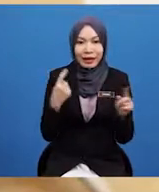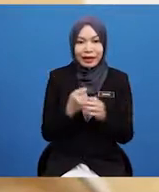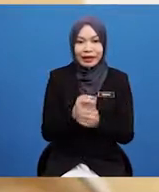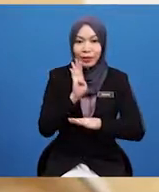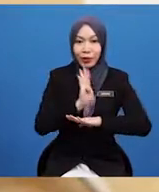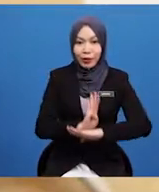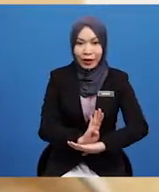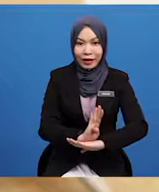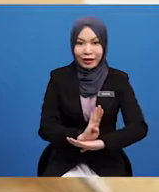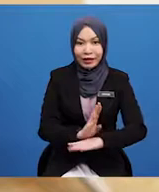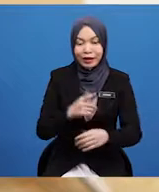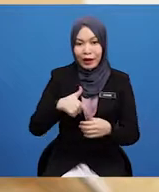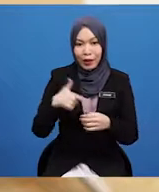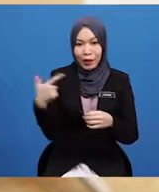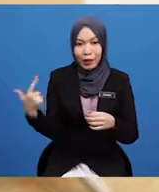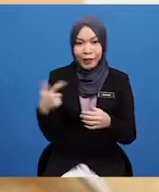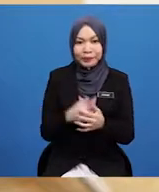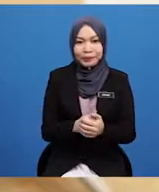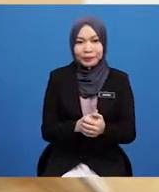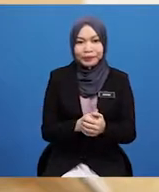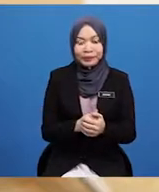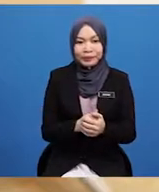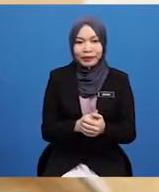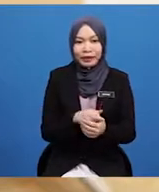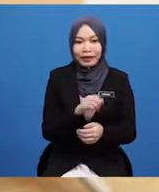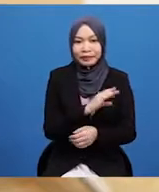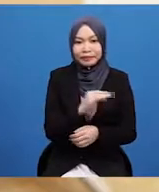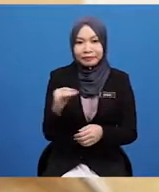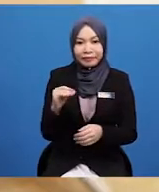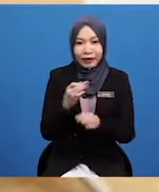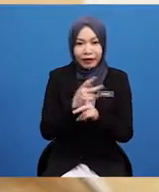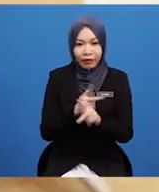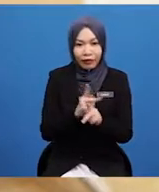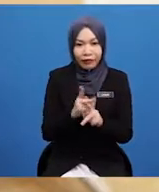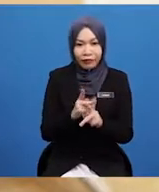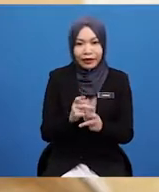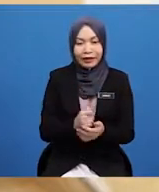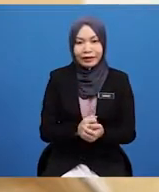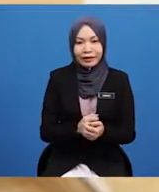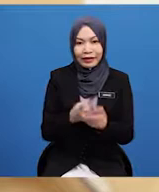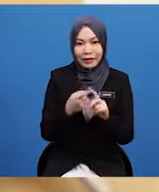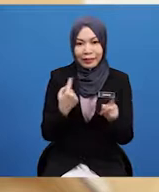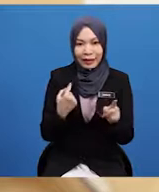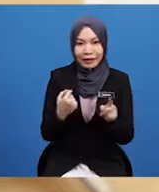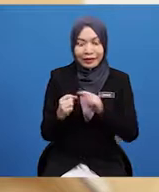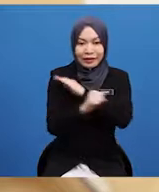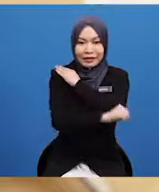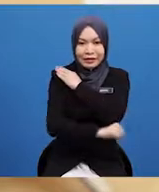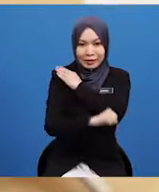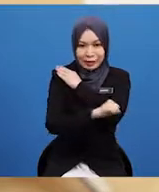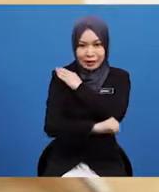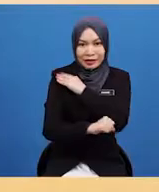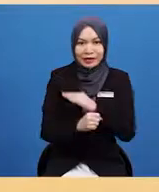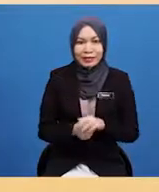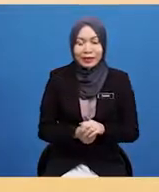konflik dunia yang berlaku tercetus akibat perkembangan imperialisme dan nasionalisme. Jadi